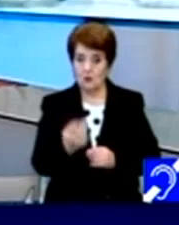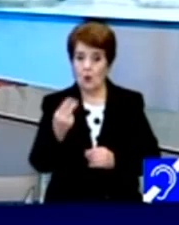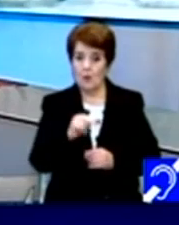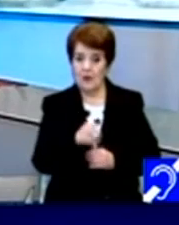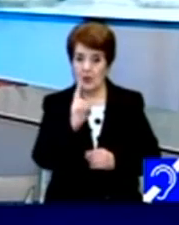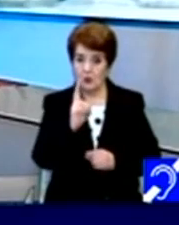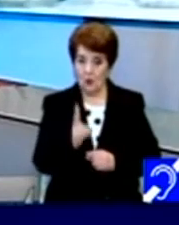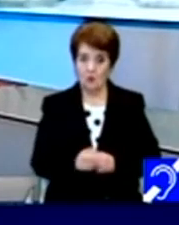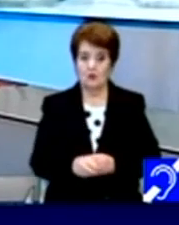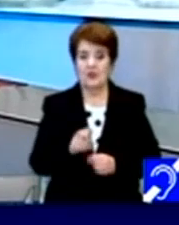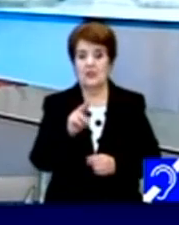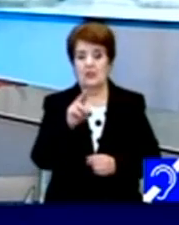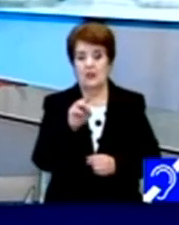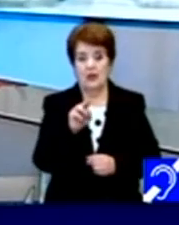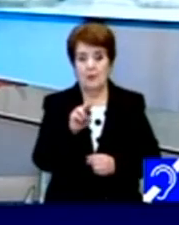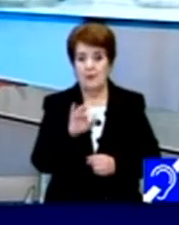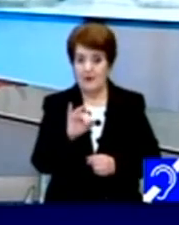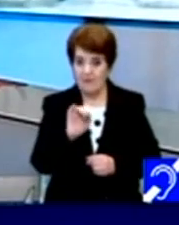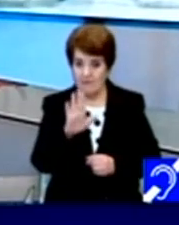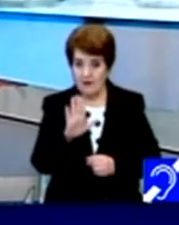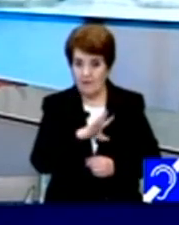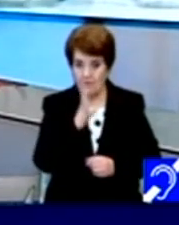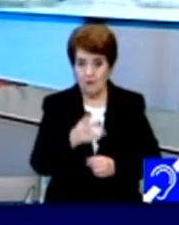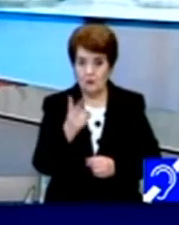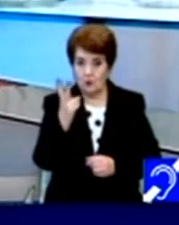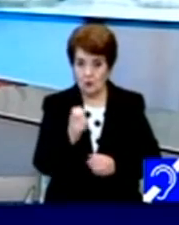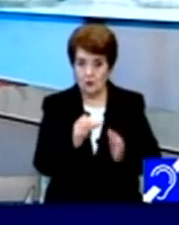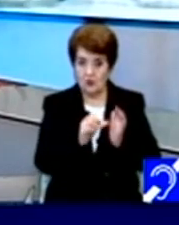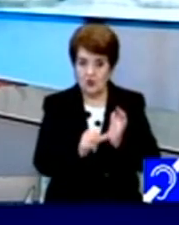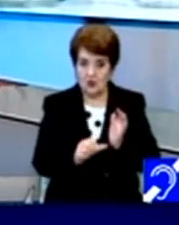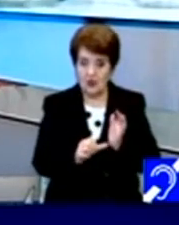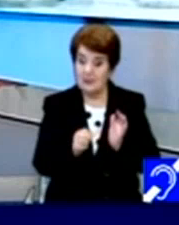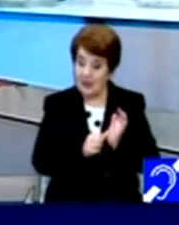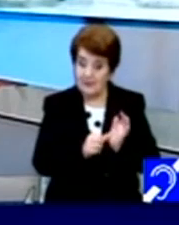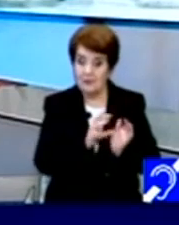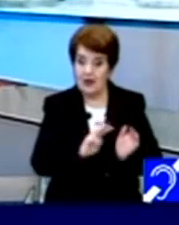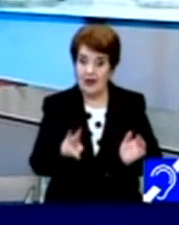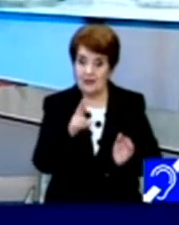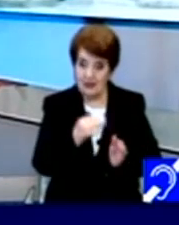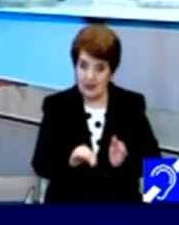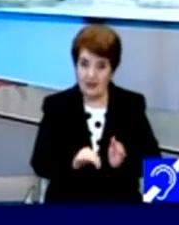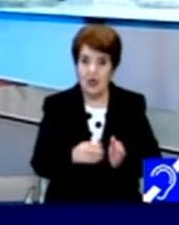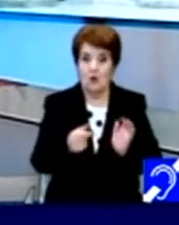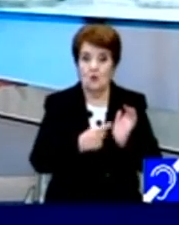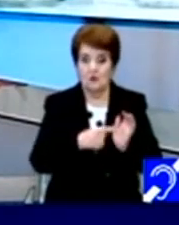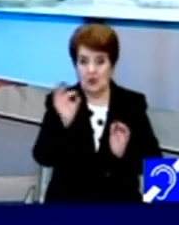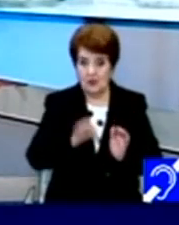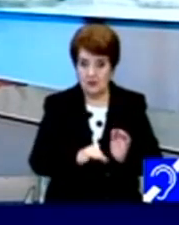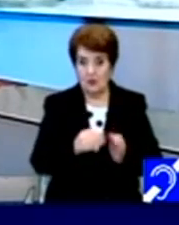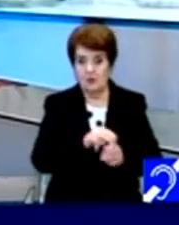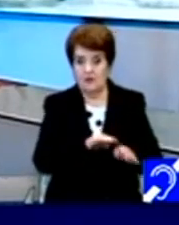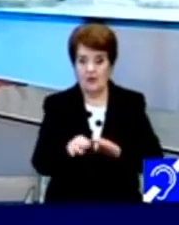2020 produsul interbrut al Republicii Moldova a fost de peste 206 miliarde de lei, în scădere cu 7% față de